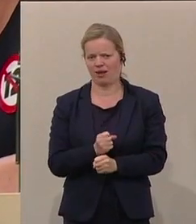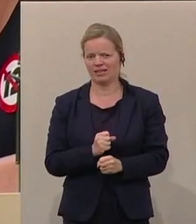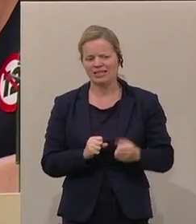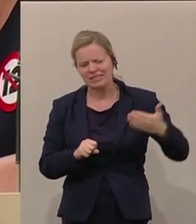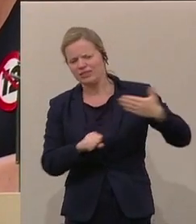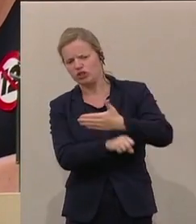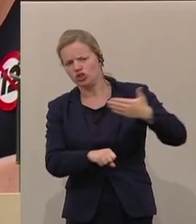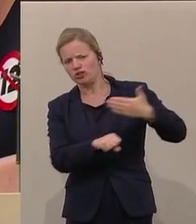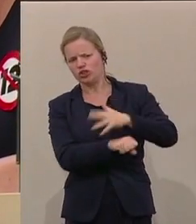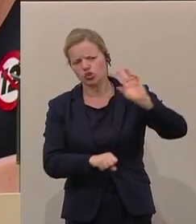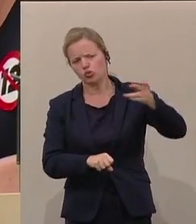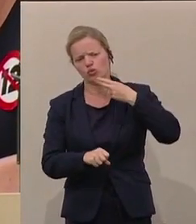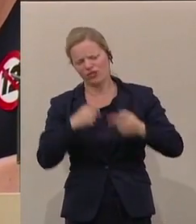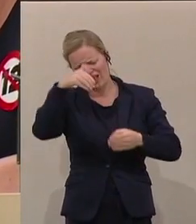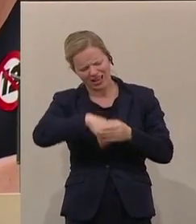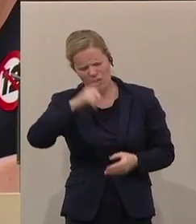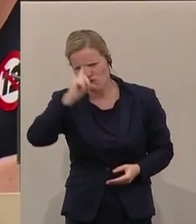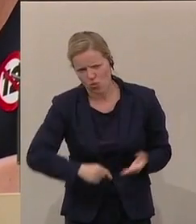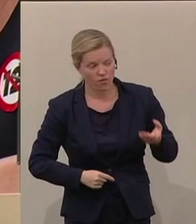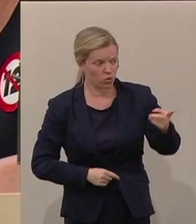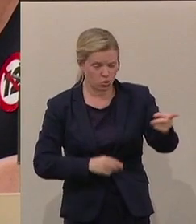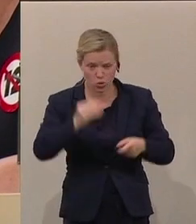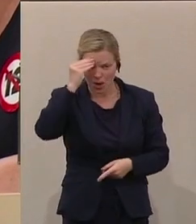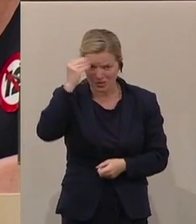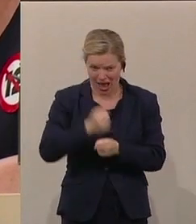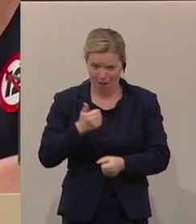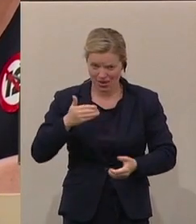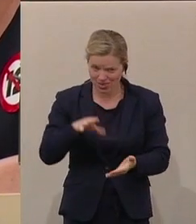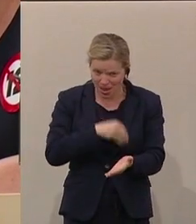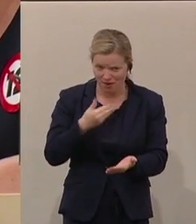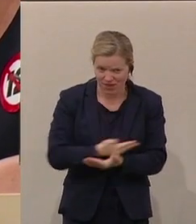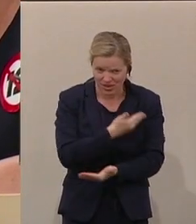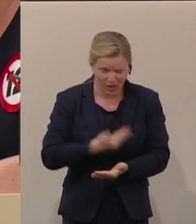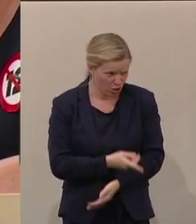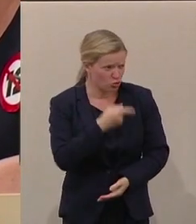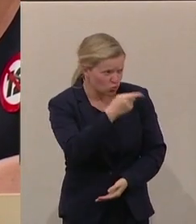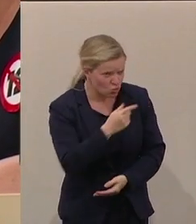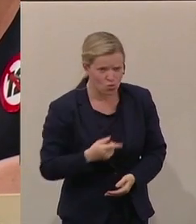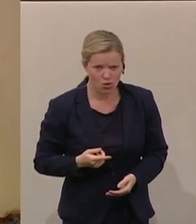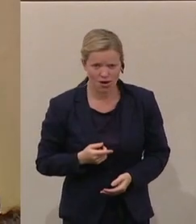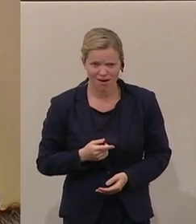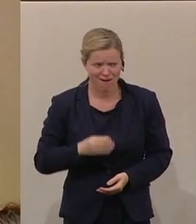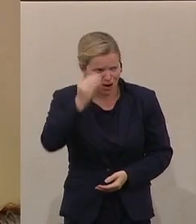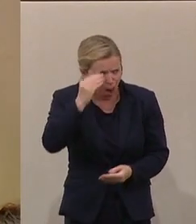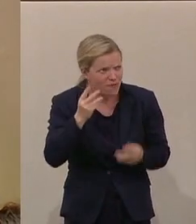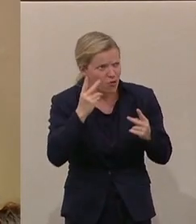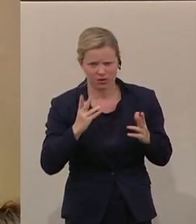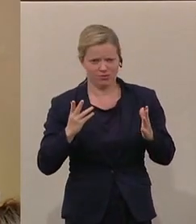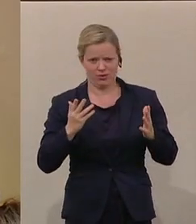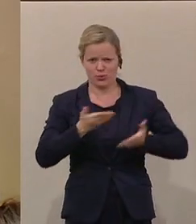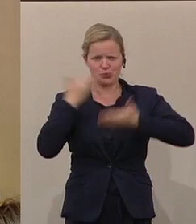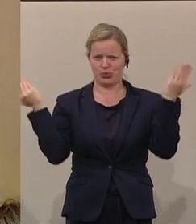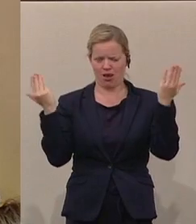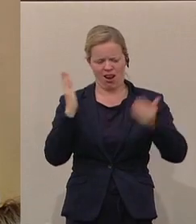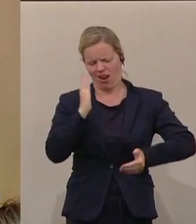Zwischenrufe. Und dann glauben Sie, Sie sind glaubwürdig als Arbeitnehmervertreter. Sie gar nicht. Sie sind der Letzte, der hier eine Glaubwürdigkeit